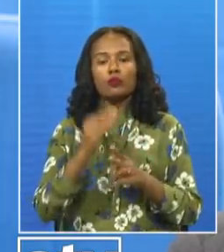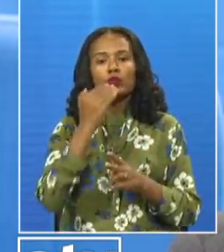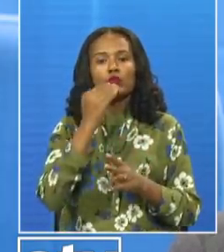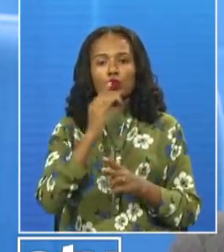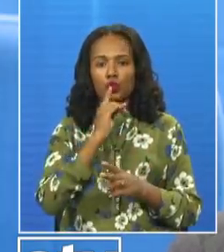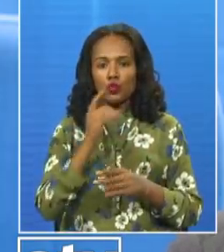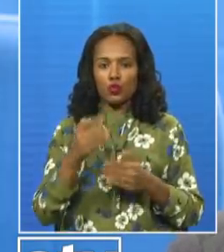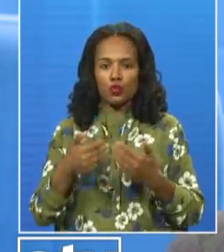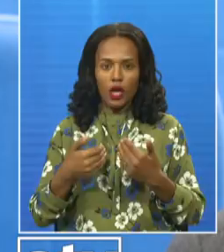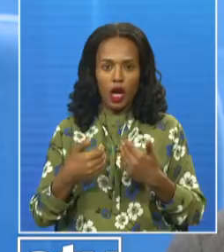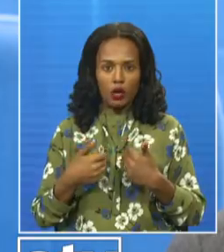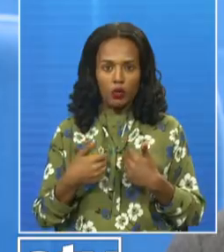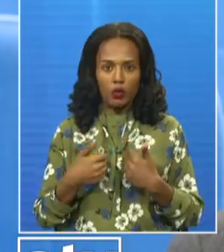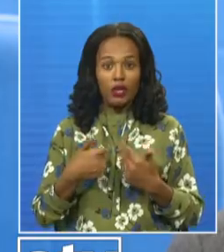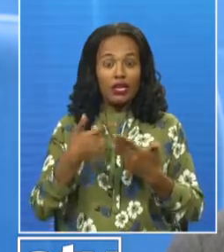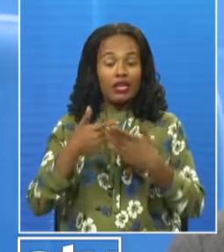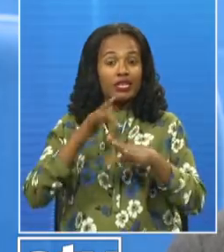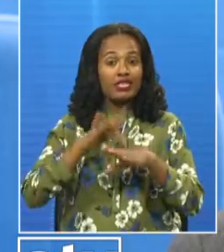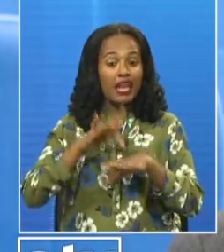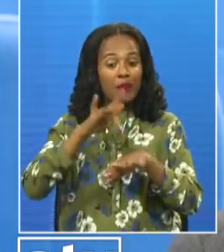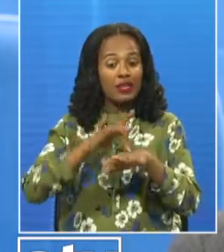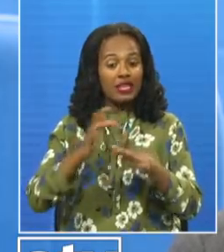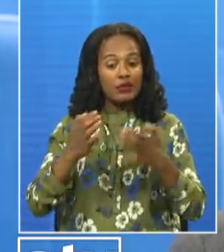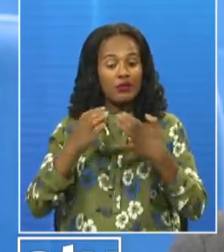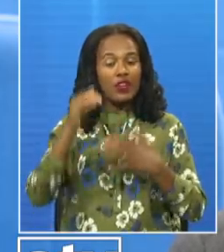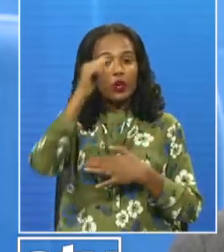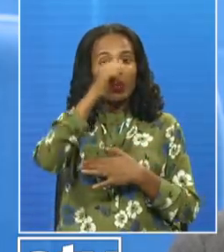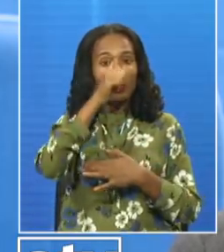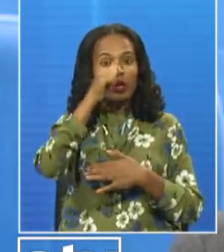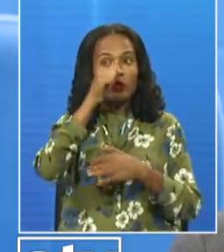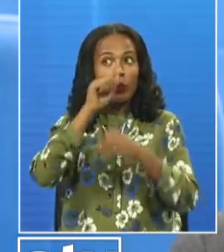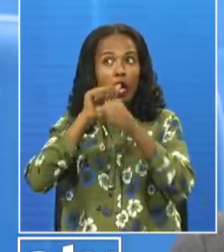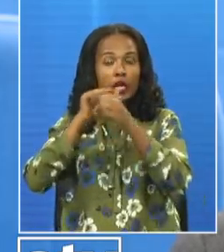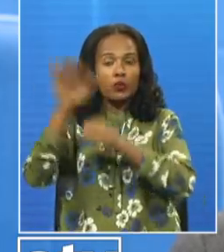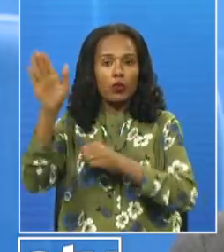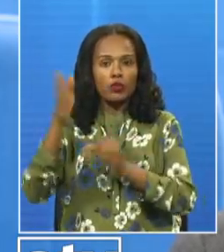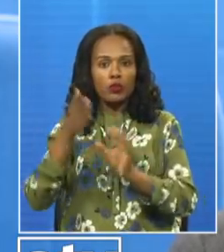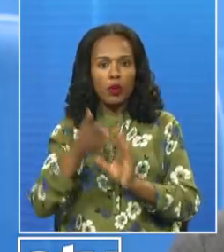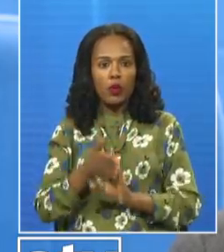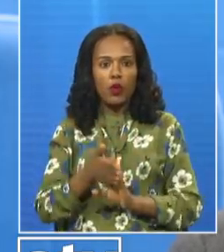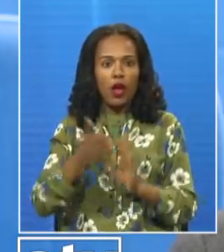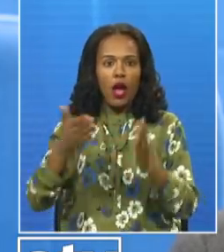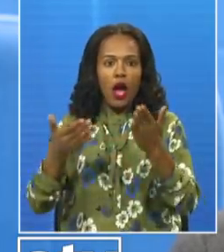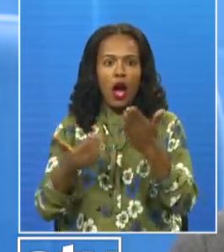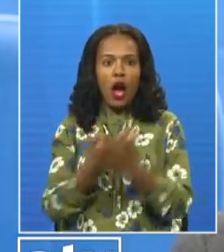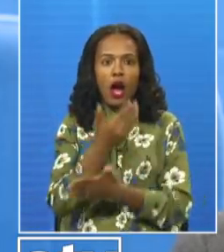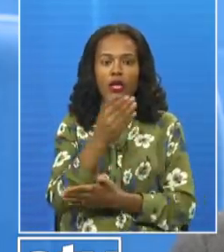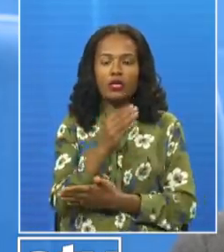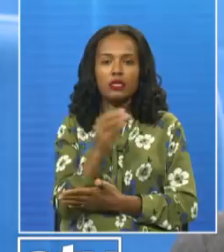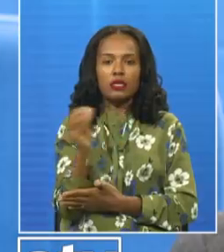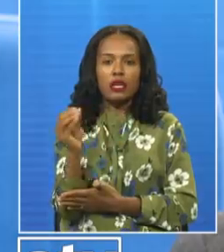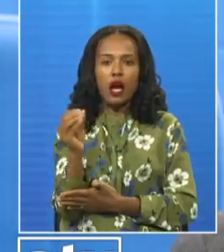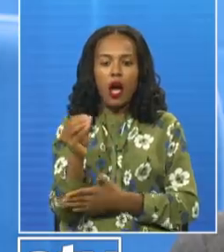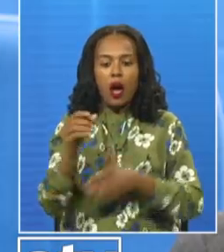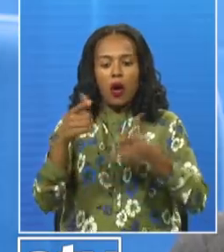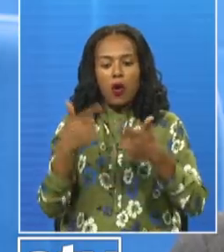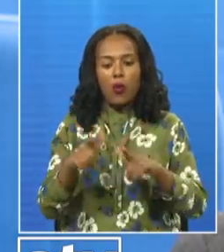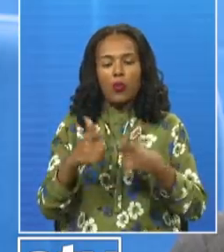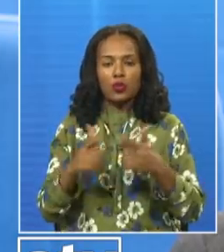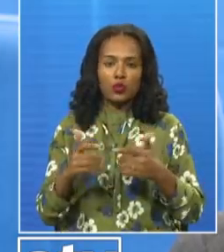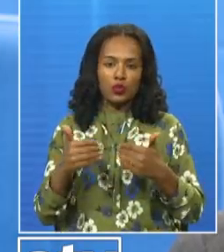ያለው። እዚህ ላይ መጥቀስ መፈልገው በኢትዮጵያ ኤክስፖርት በኩልም አዲስ ኢመርጅ ያረገ ኦፖርቹኒቲ